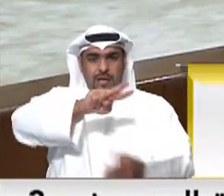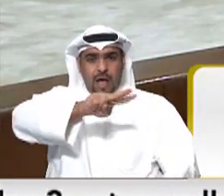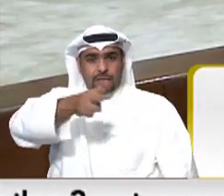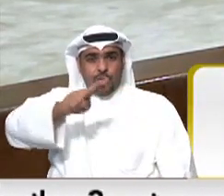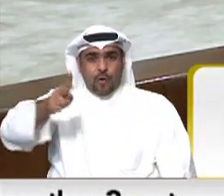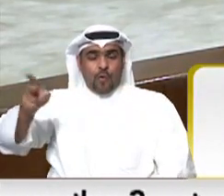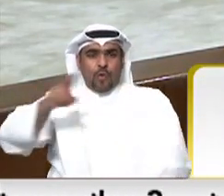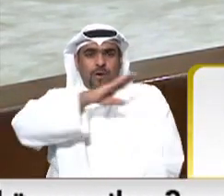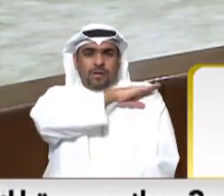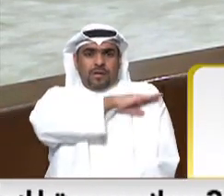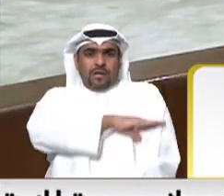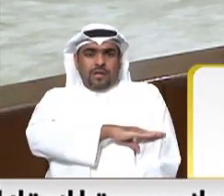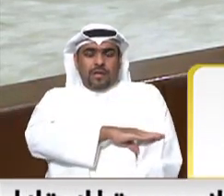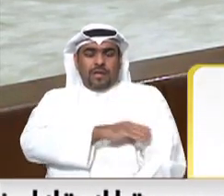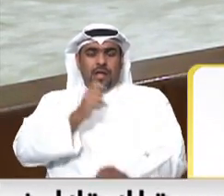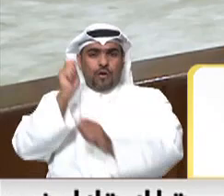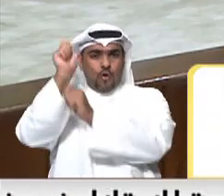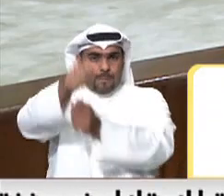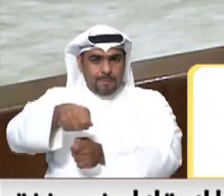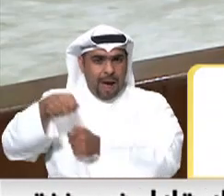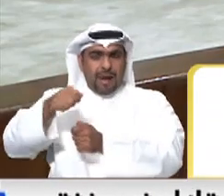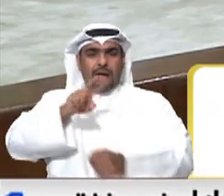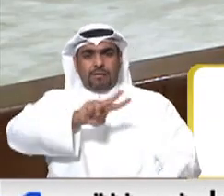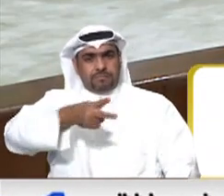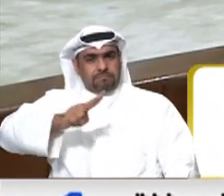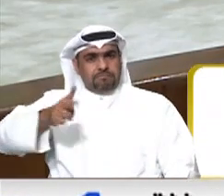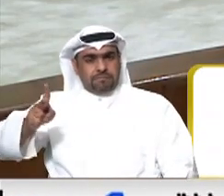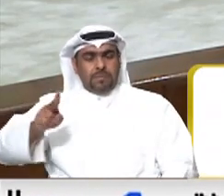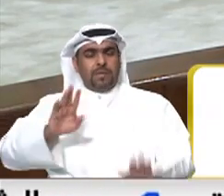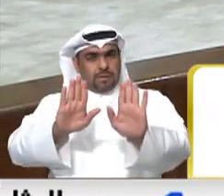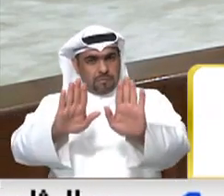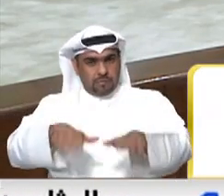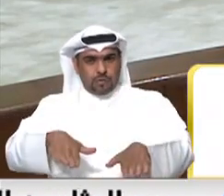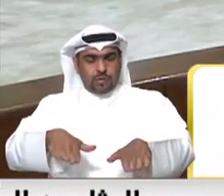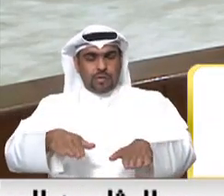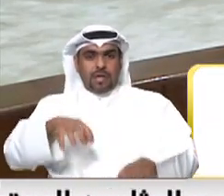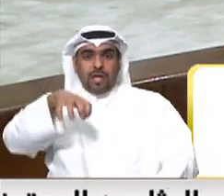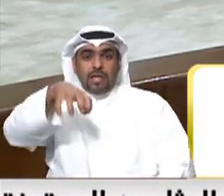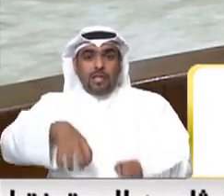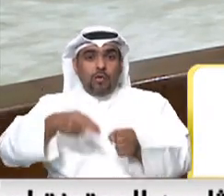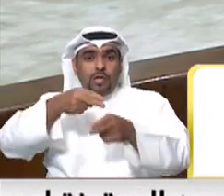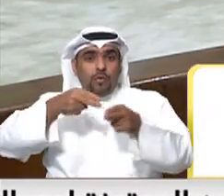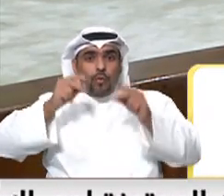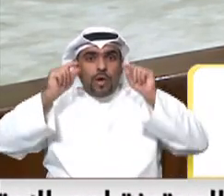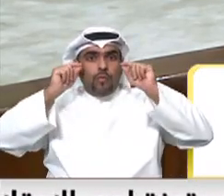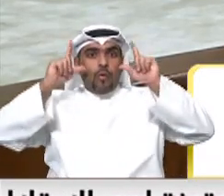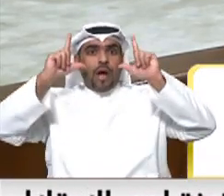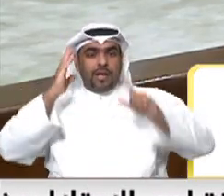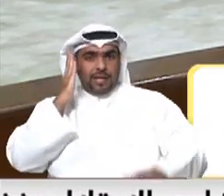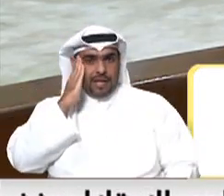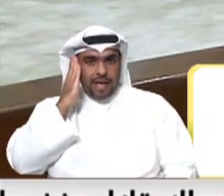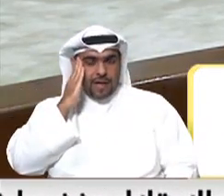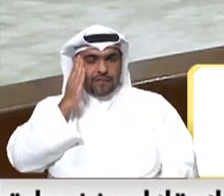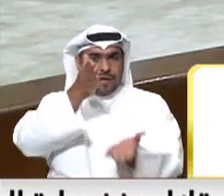دولة الكويت تواكب أهم المستجدات بهذا المجال بكل وعي للمحافظة على الحقوق والواجبات